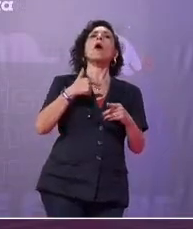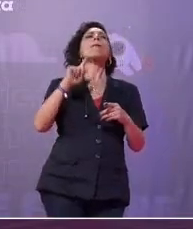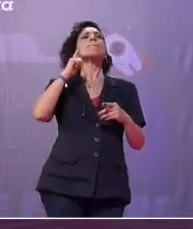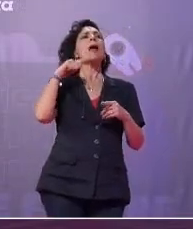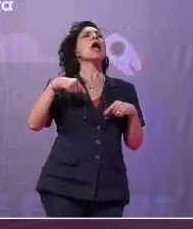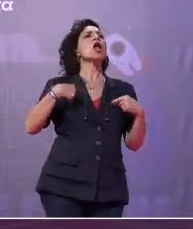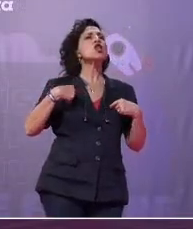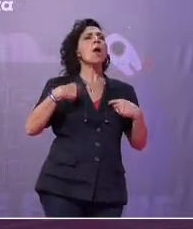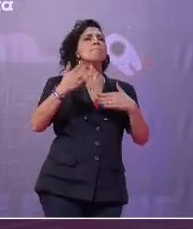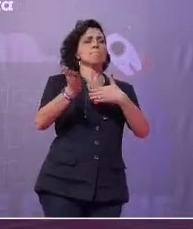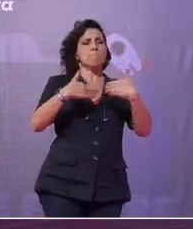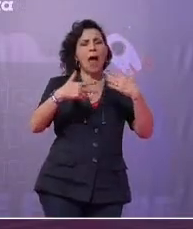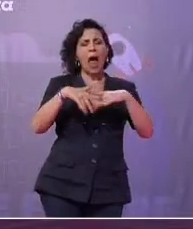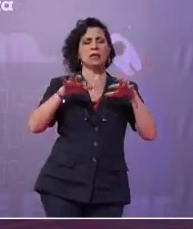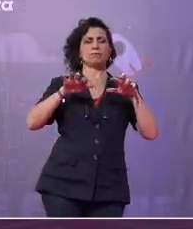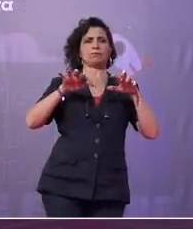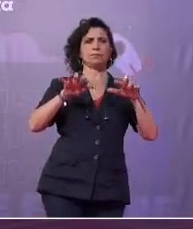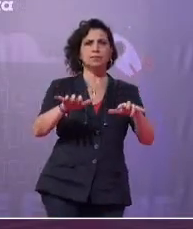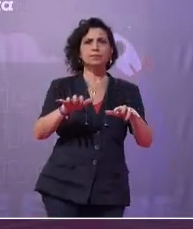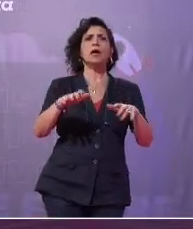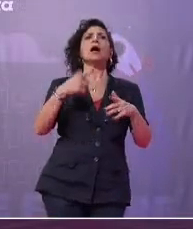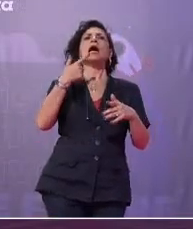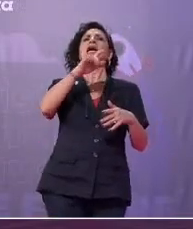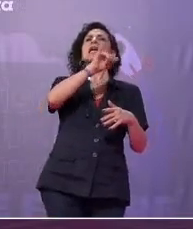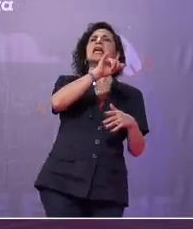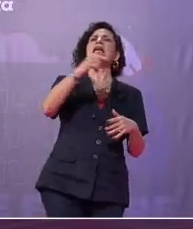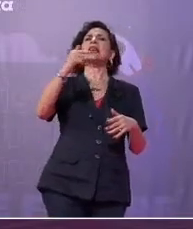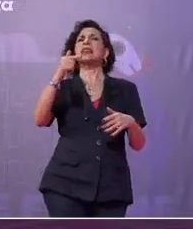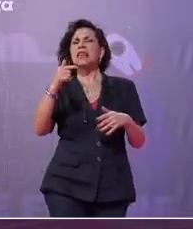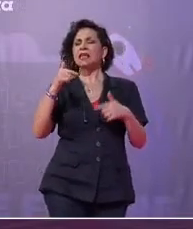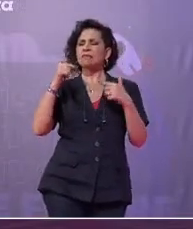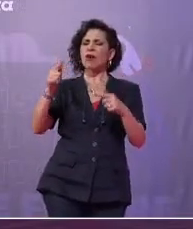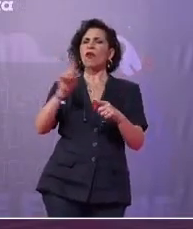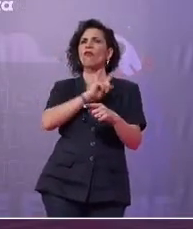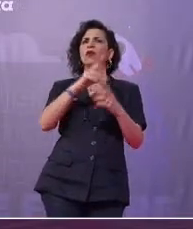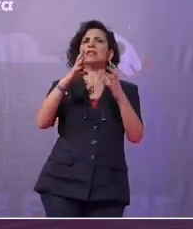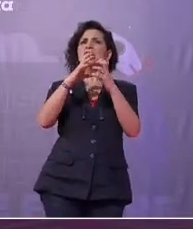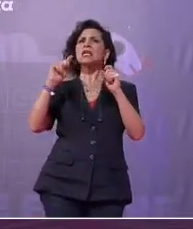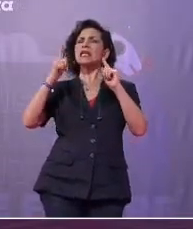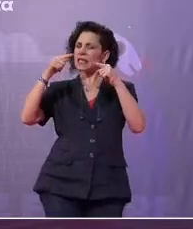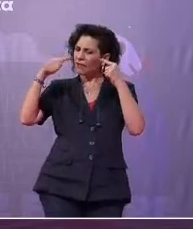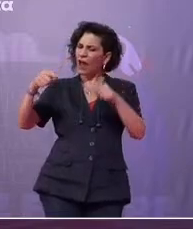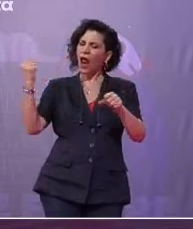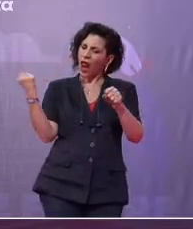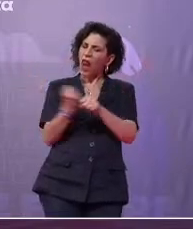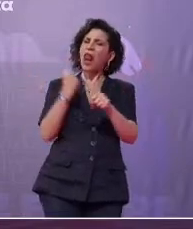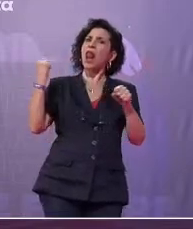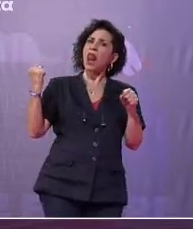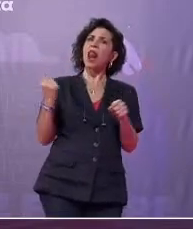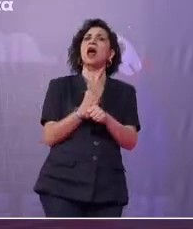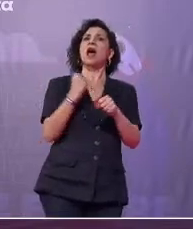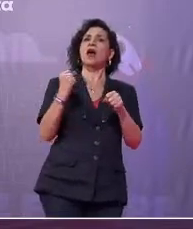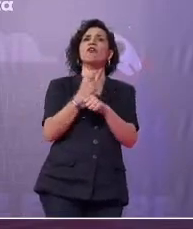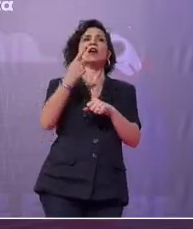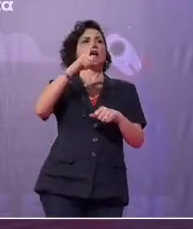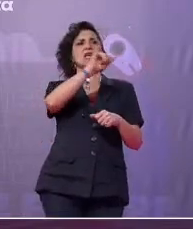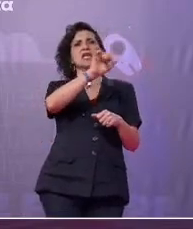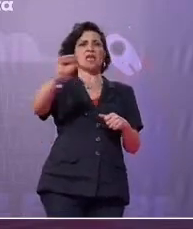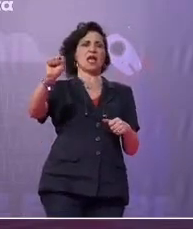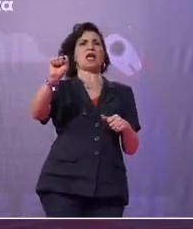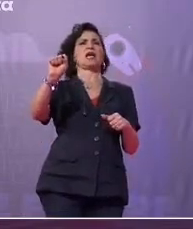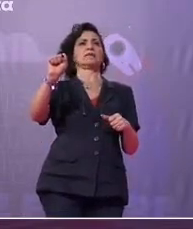solito ma mettete l'it del vostro della vostra azienda pesantemente a a sporcarsi le mani con con l'intelligenza